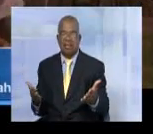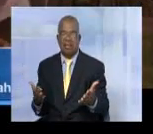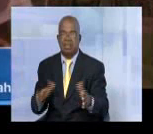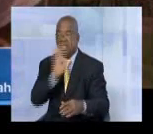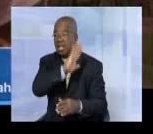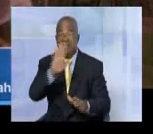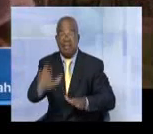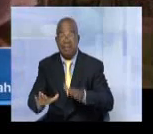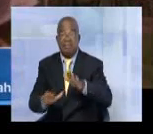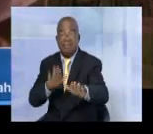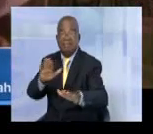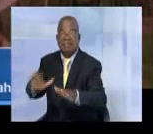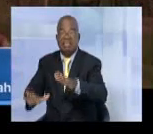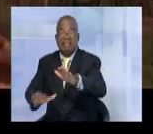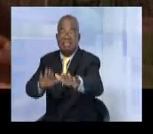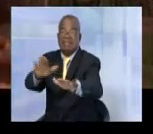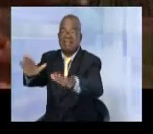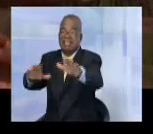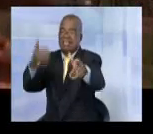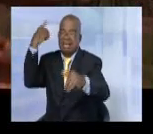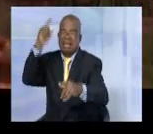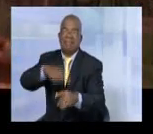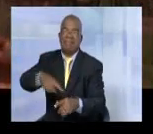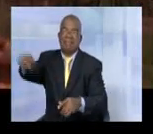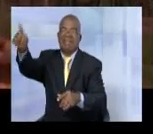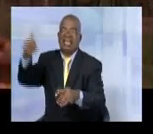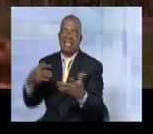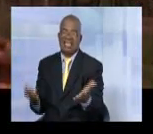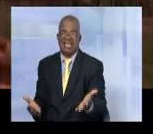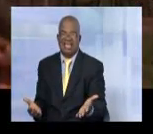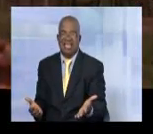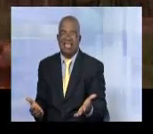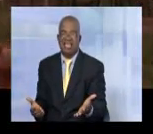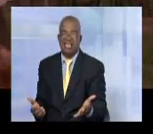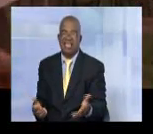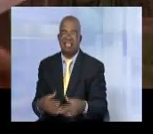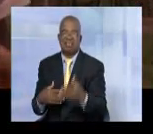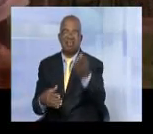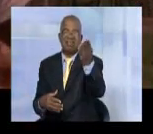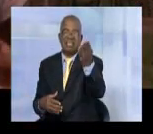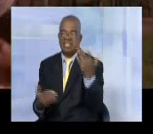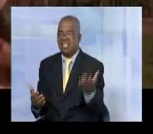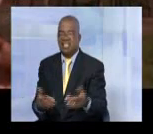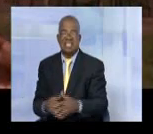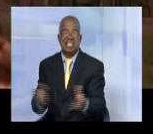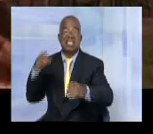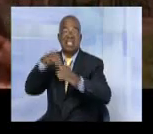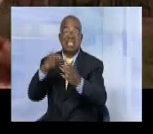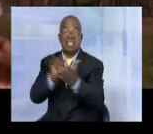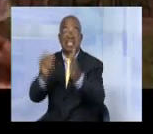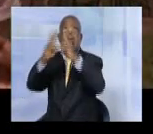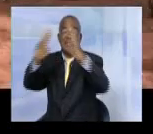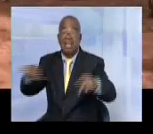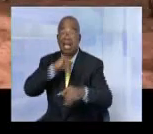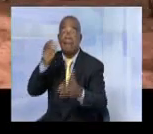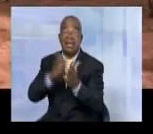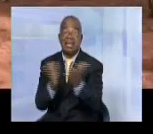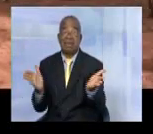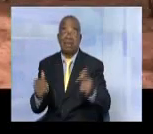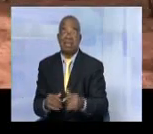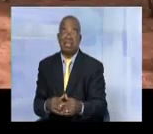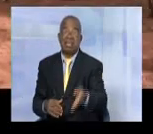Kounaïri, c'est un peu dur. Donc c'est maintenant comme il y a un peu de trucs ici là, ils ont fait à Patam là. Donc c'est maintenant les petits enfants là ont commencé à aller à l'école.